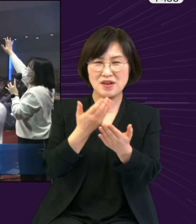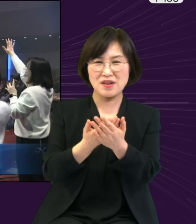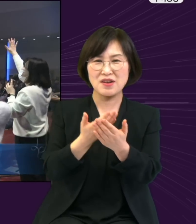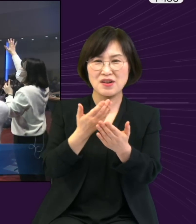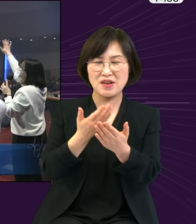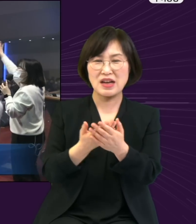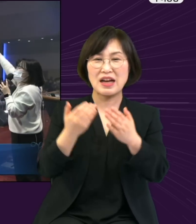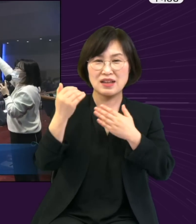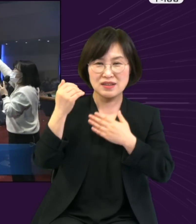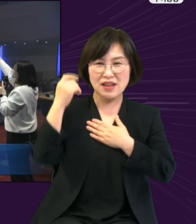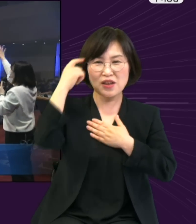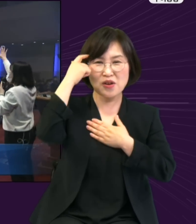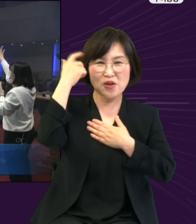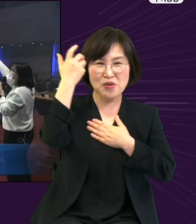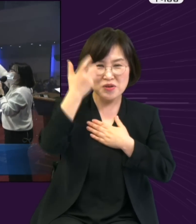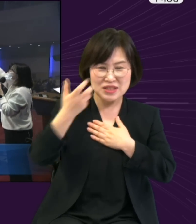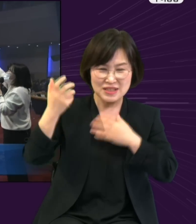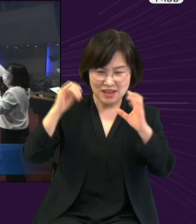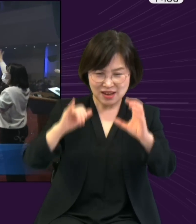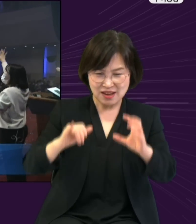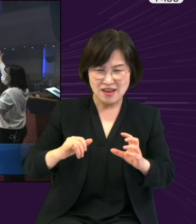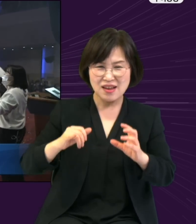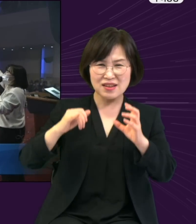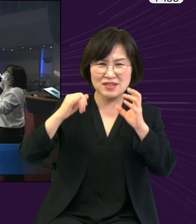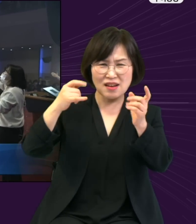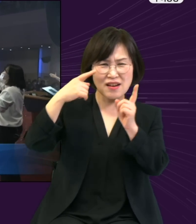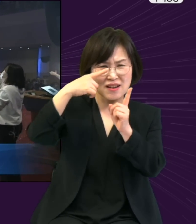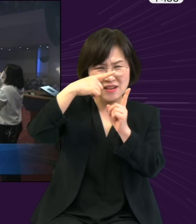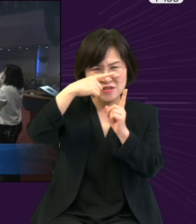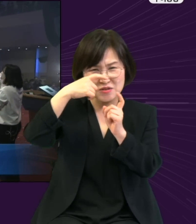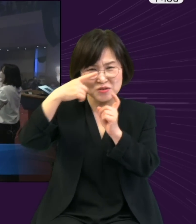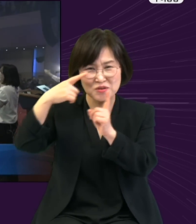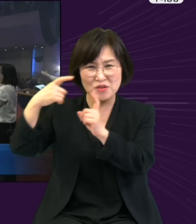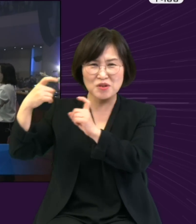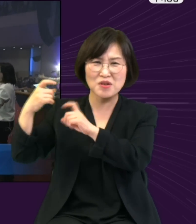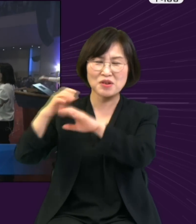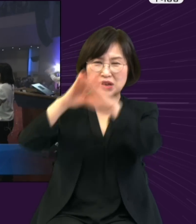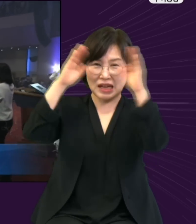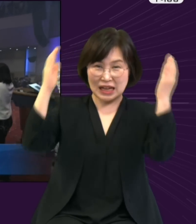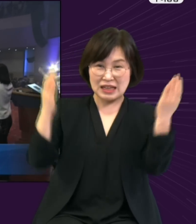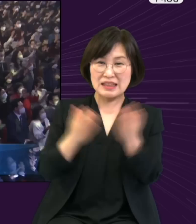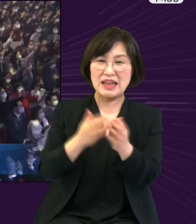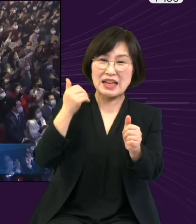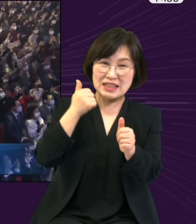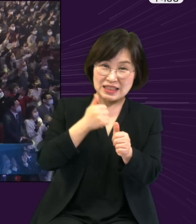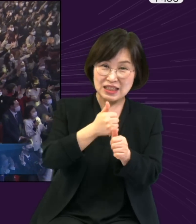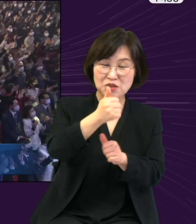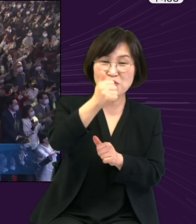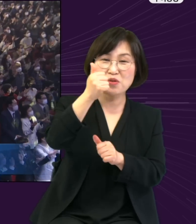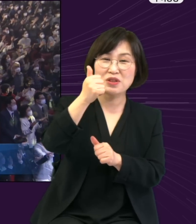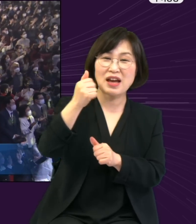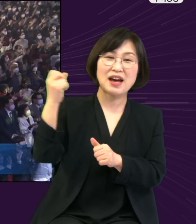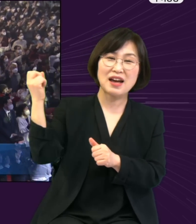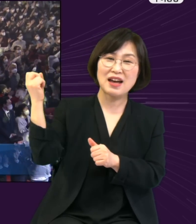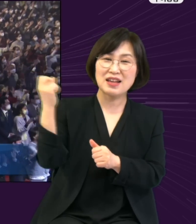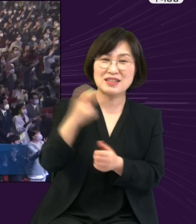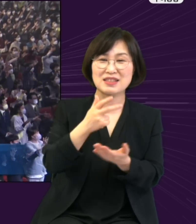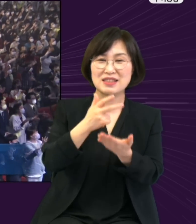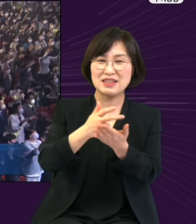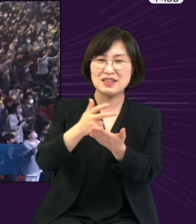예수님 내 영혼이 세상 유혹 다 이기고